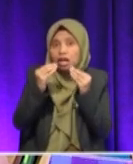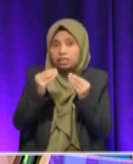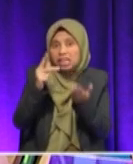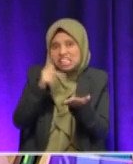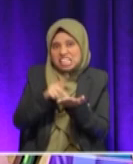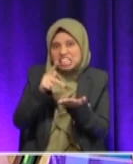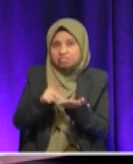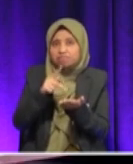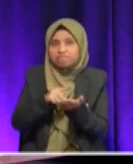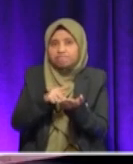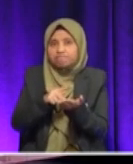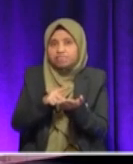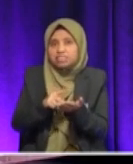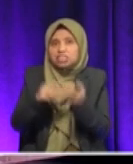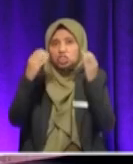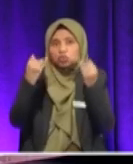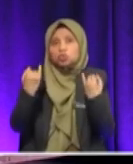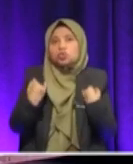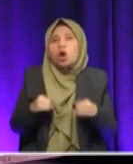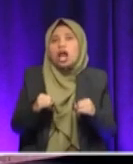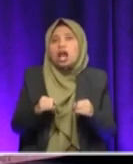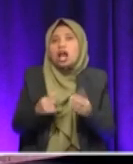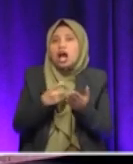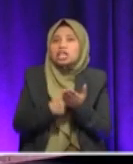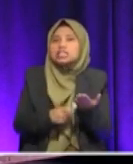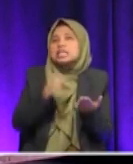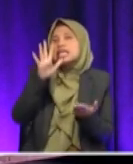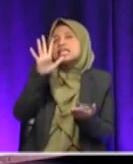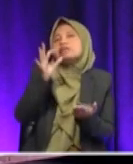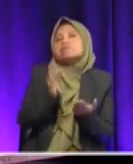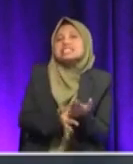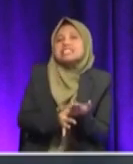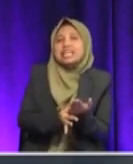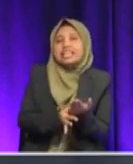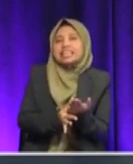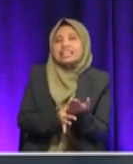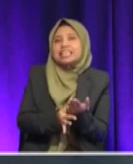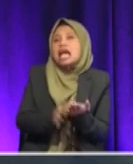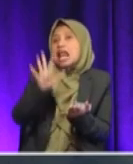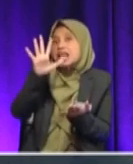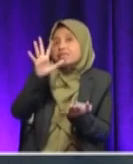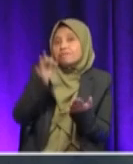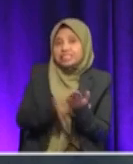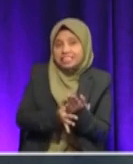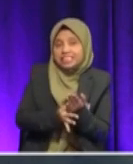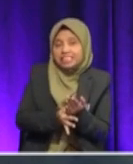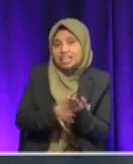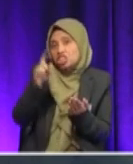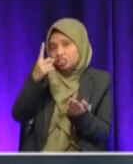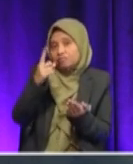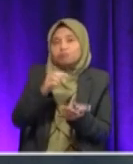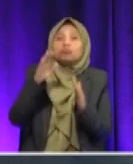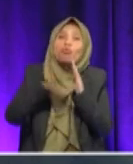mahal lah yang nih ah saya begini mesin sajalah 5cc Gowa murah betul oke